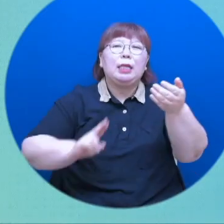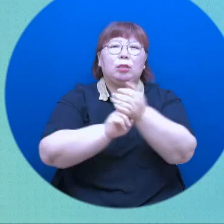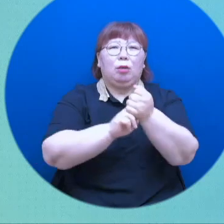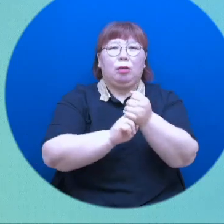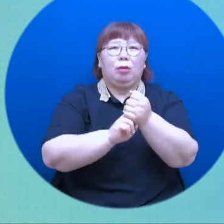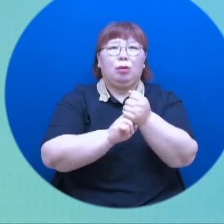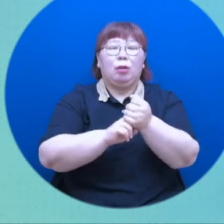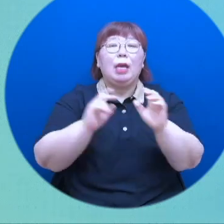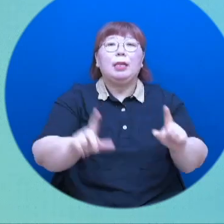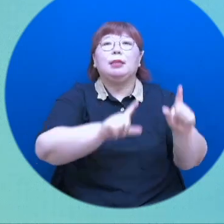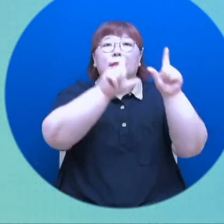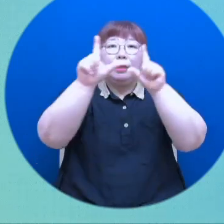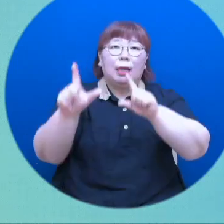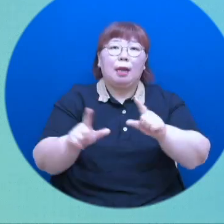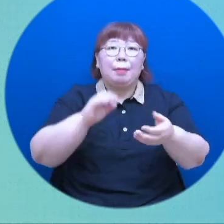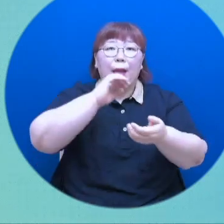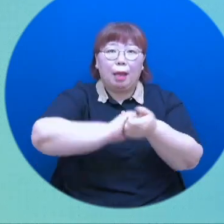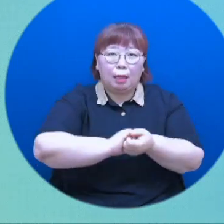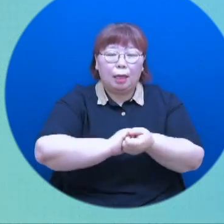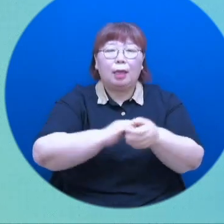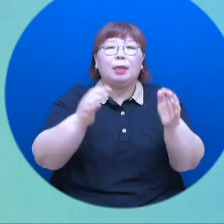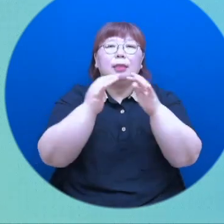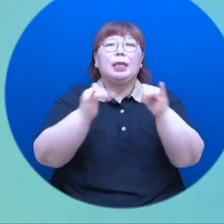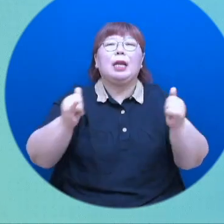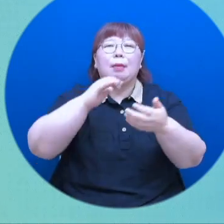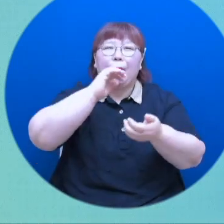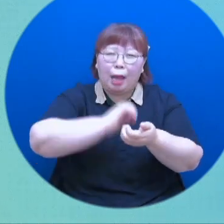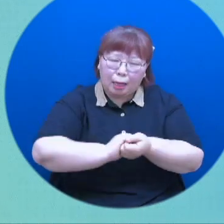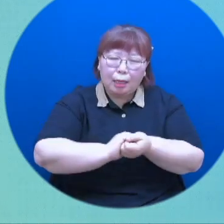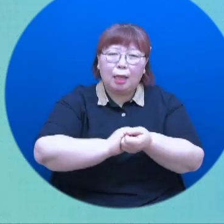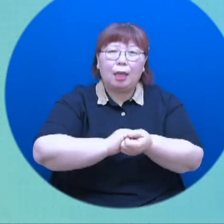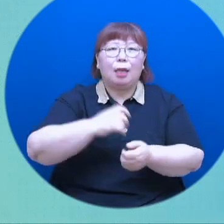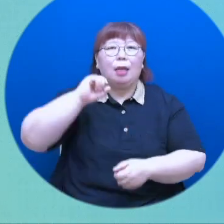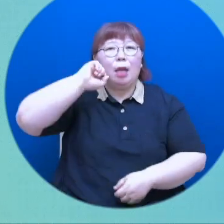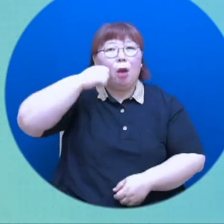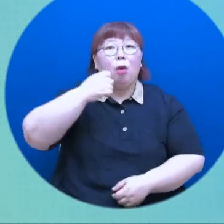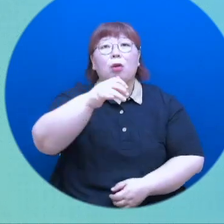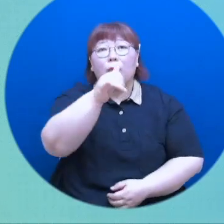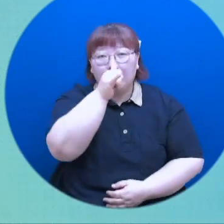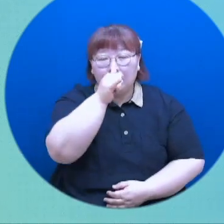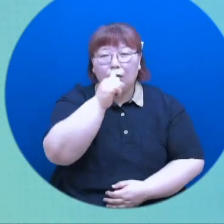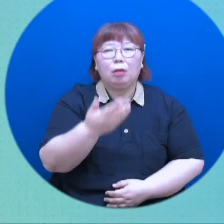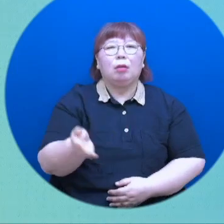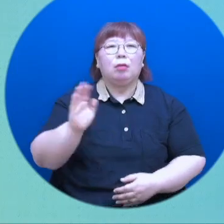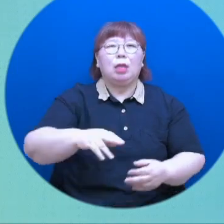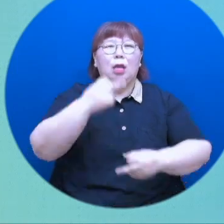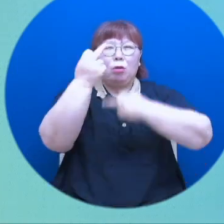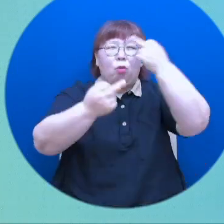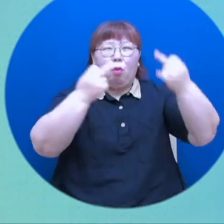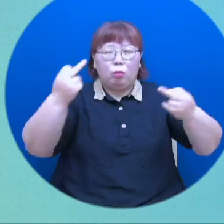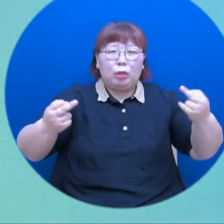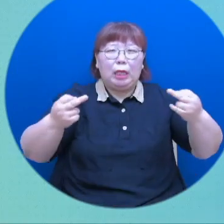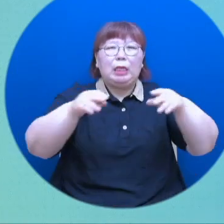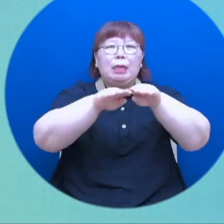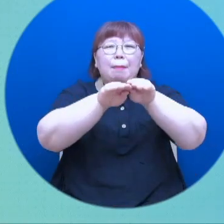있어요. 인간에게는 넘을 수 없는 태산이 있어요. 그런데 그 태산을 평지가 되게 할 때